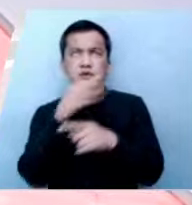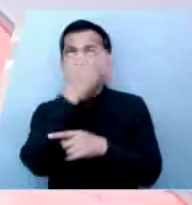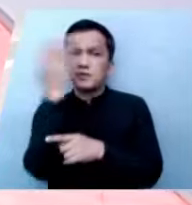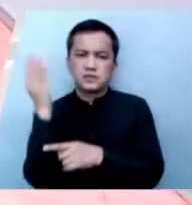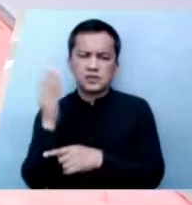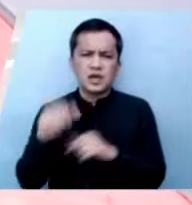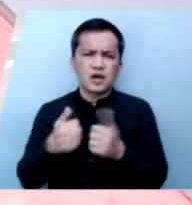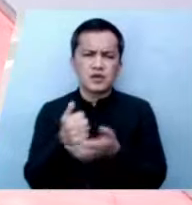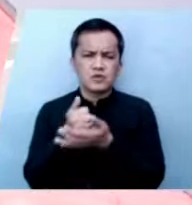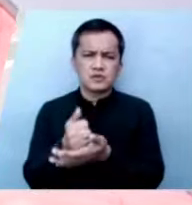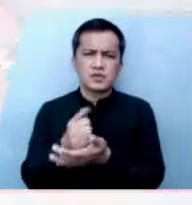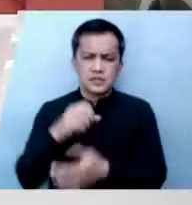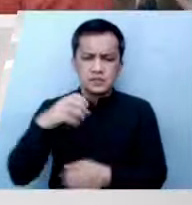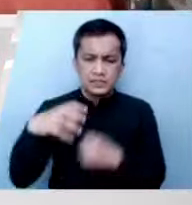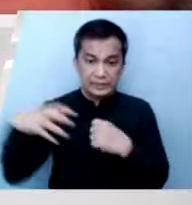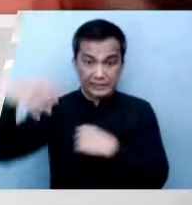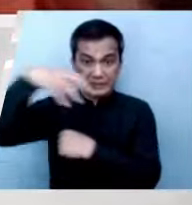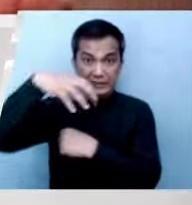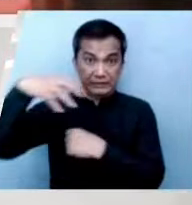satellite image?